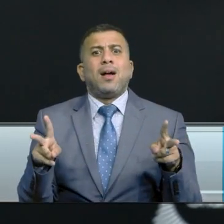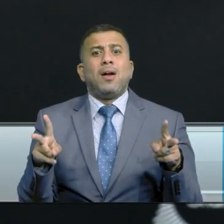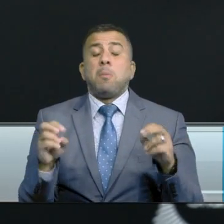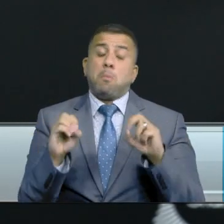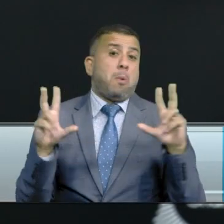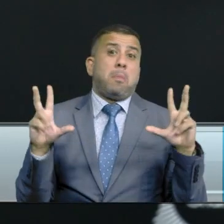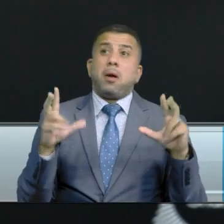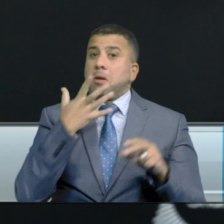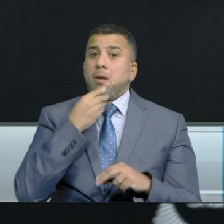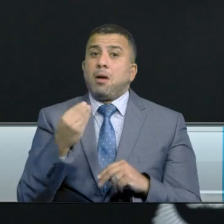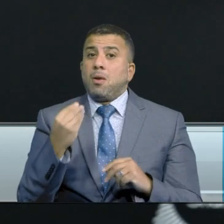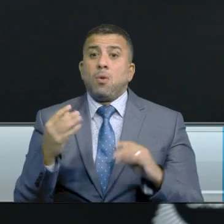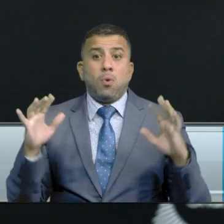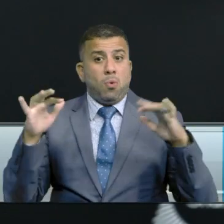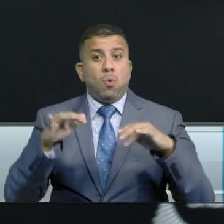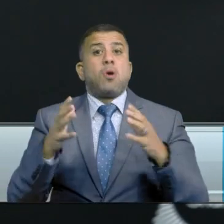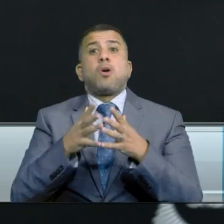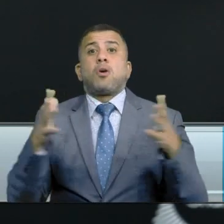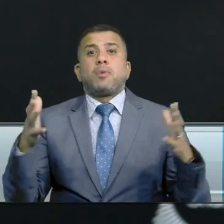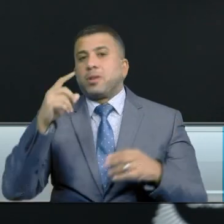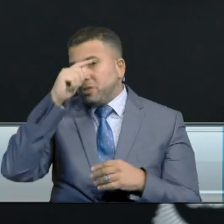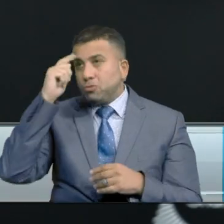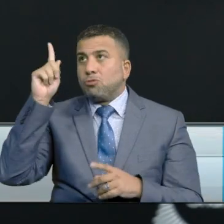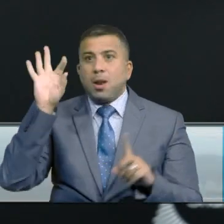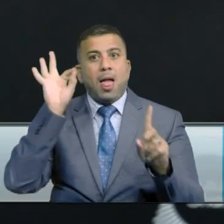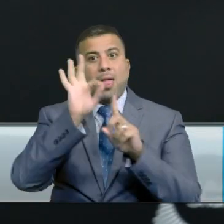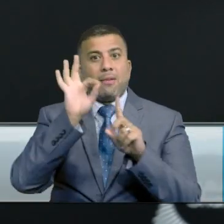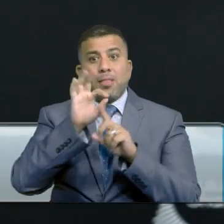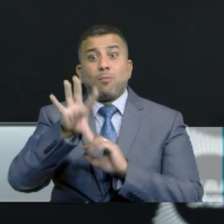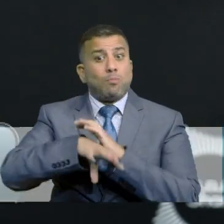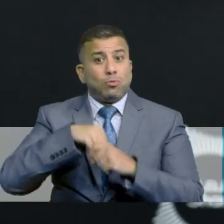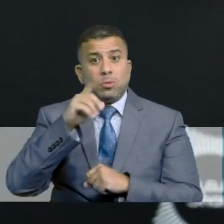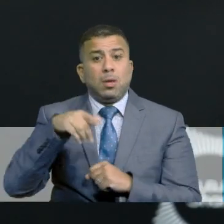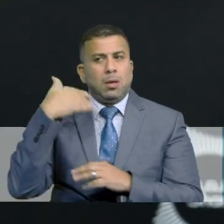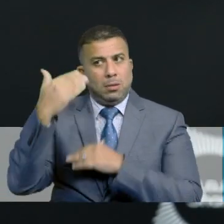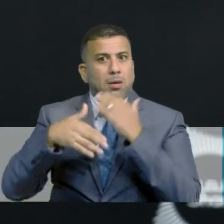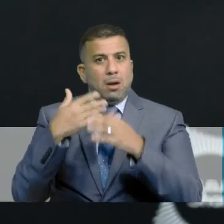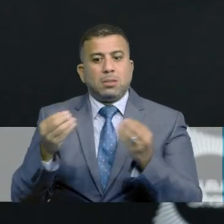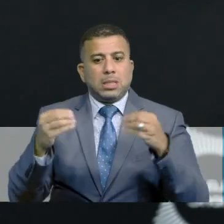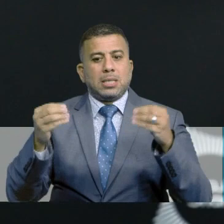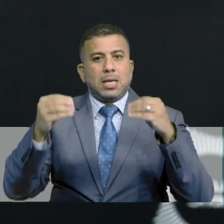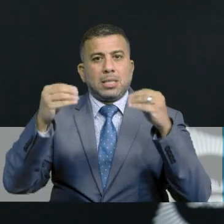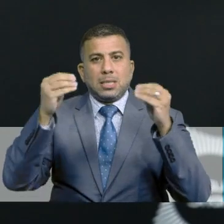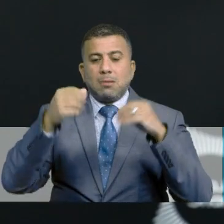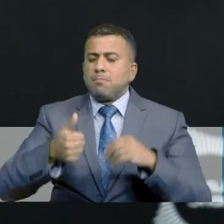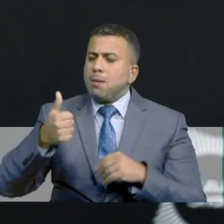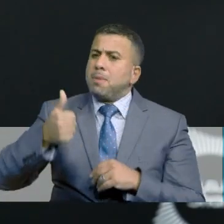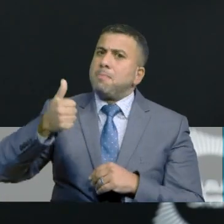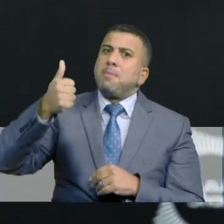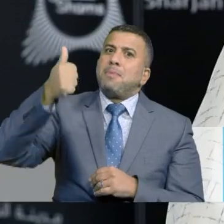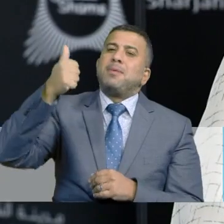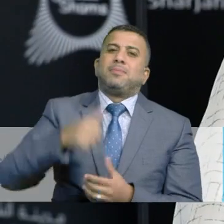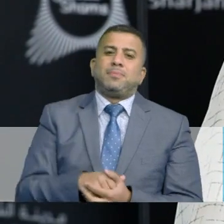مبهر، والحمد لله الحضور كبير، وإن شاء الله أهداف المشروع تتزايد ويكون في نجاح من نجاح إلى